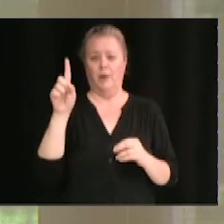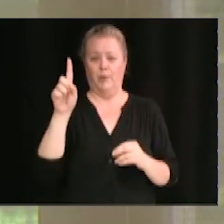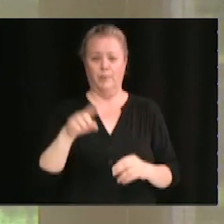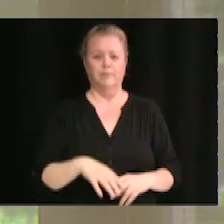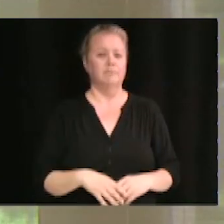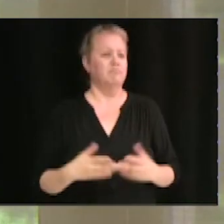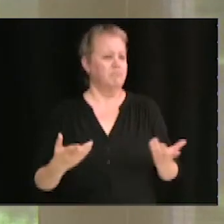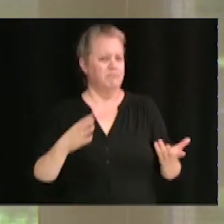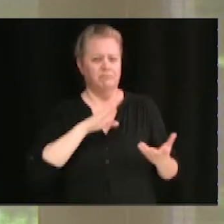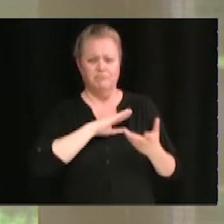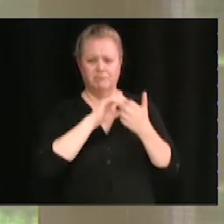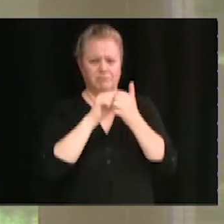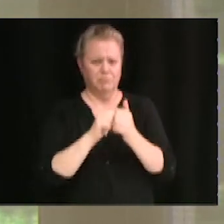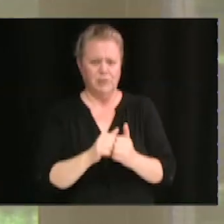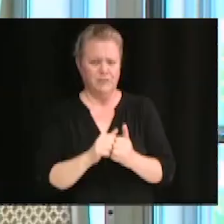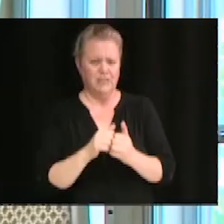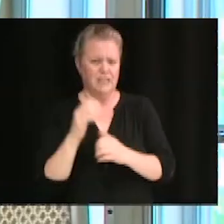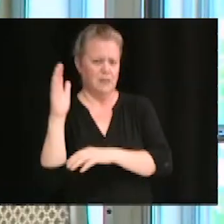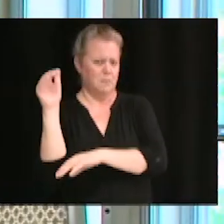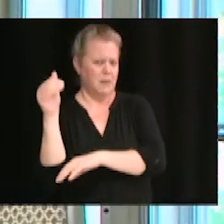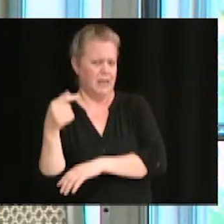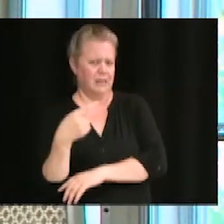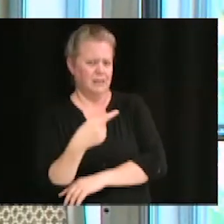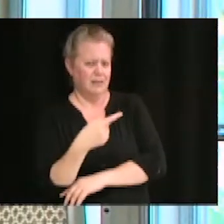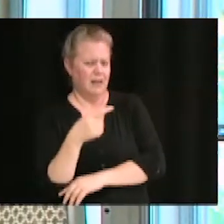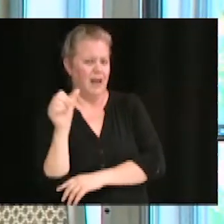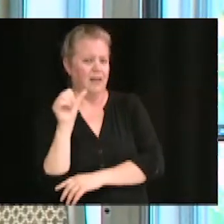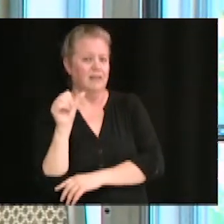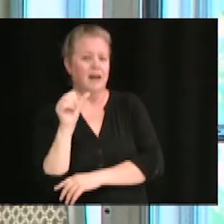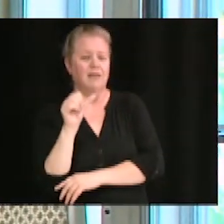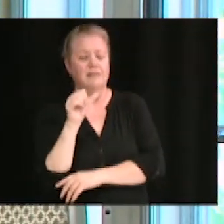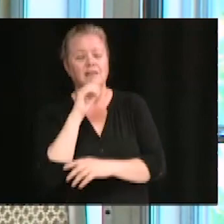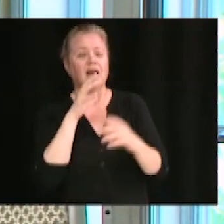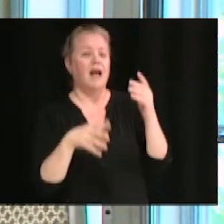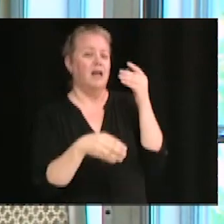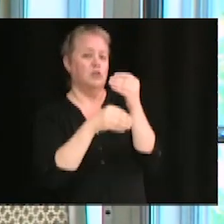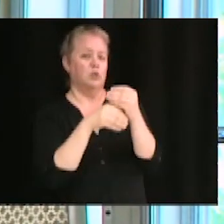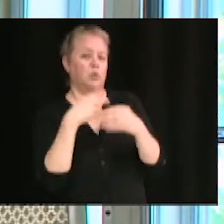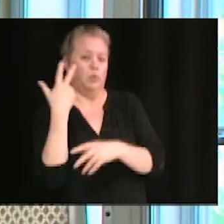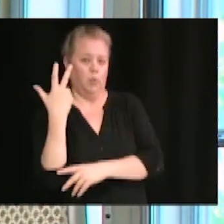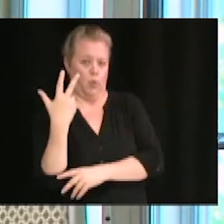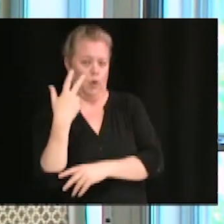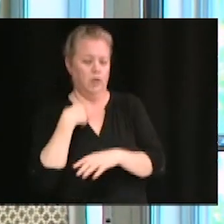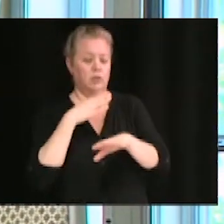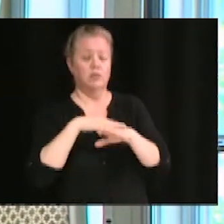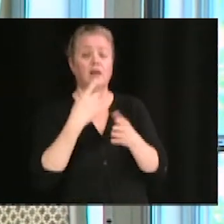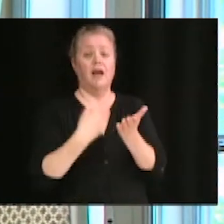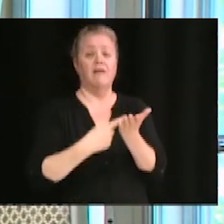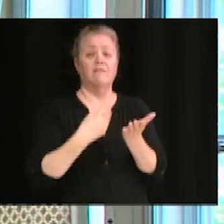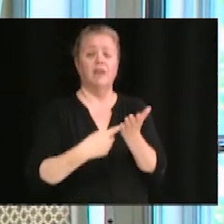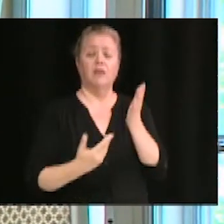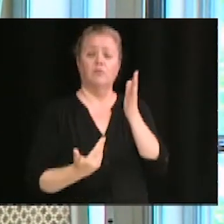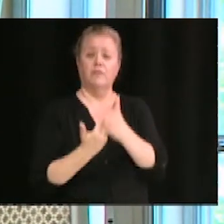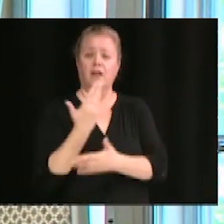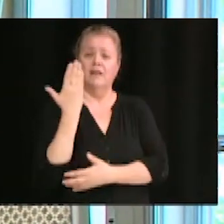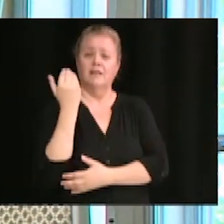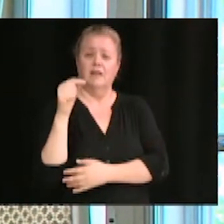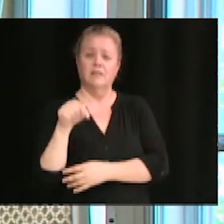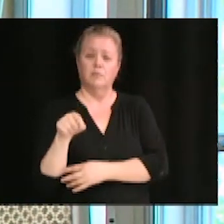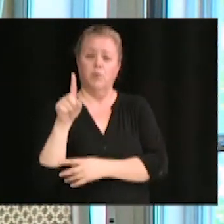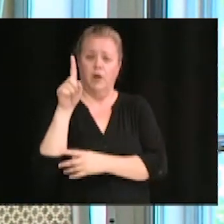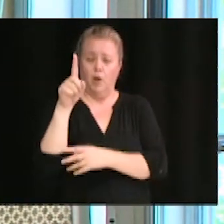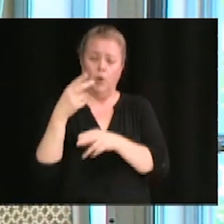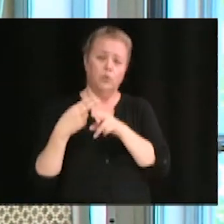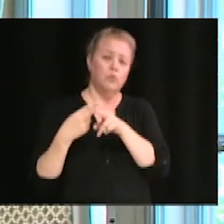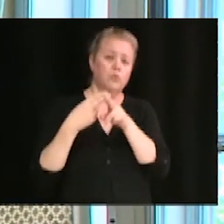Est-ce qu'il des modifications, Maître Arcand? Il y trois ajouts aux affaires nouvelles à 15.1. La nomination au